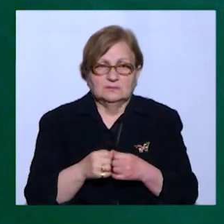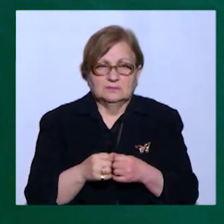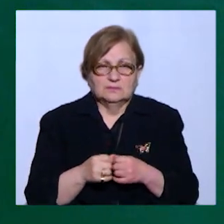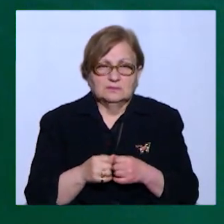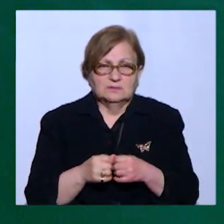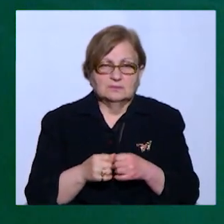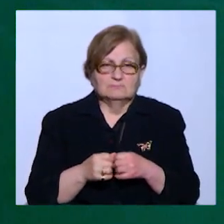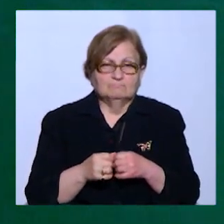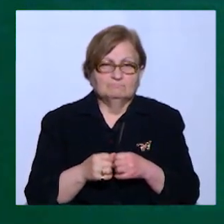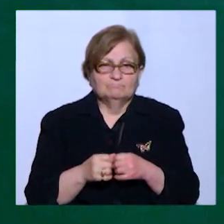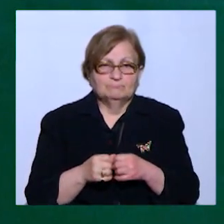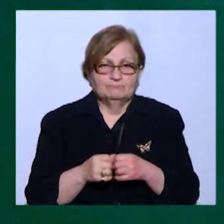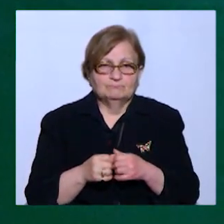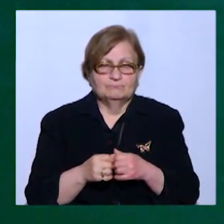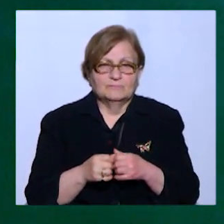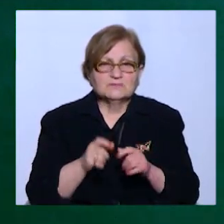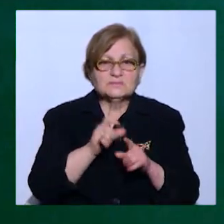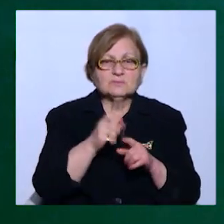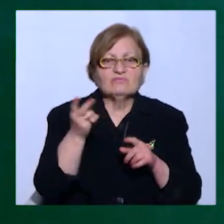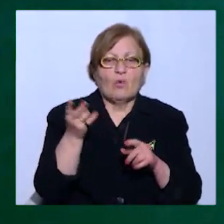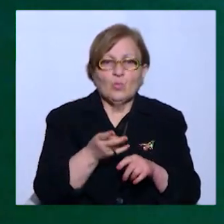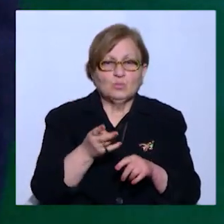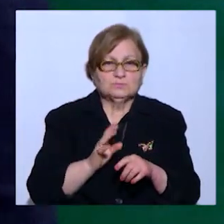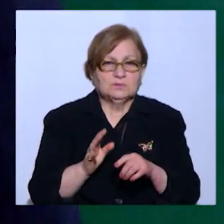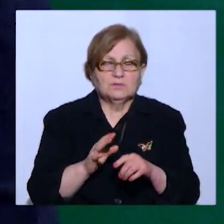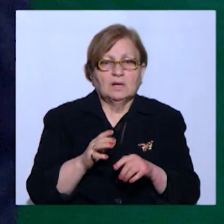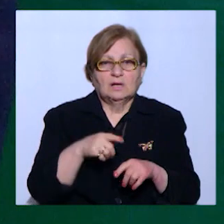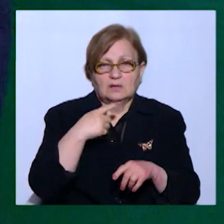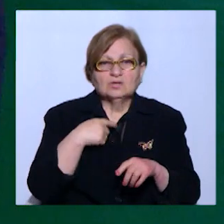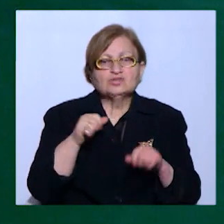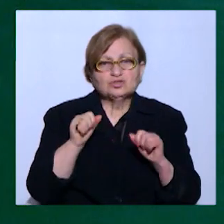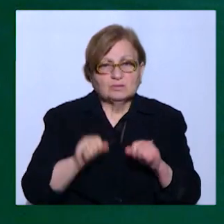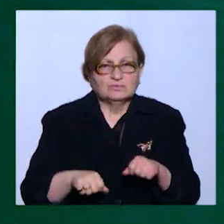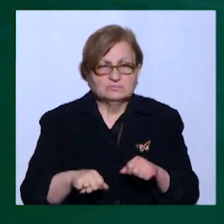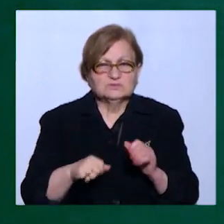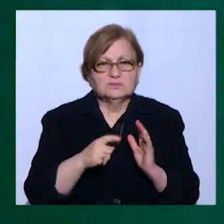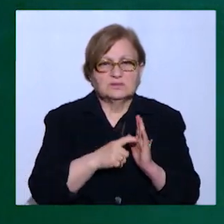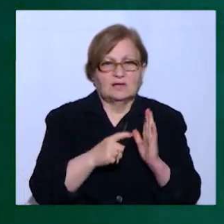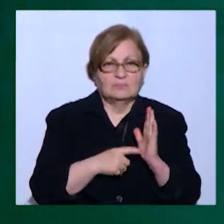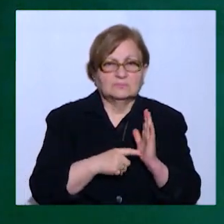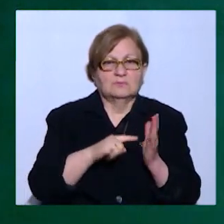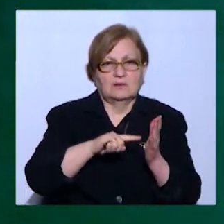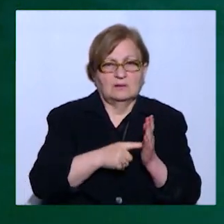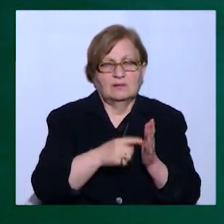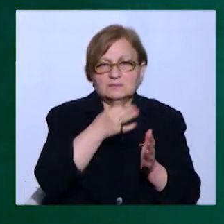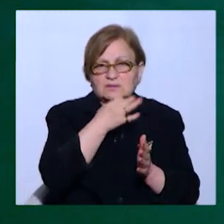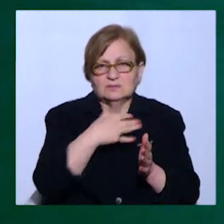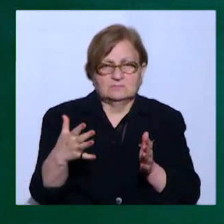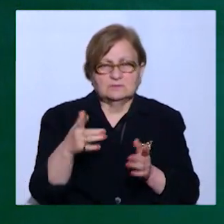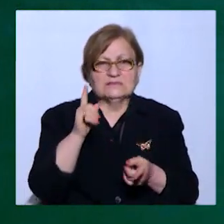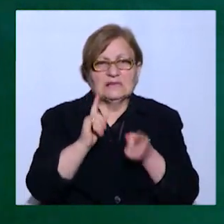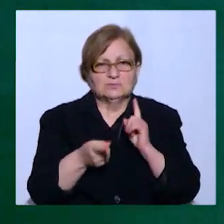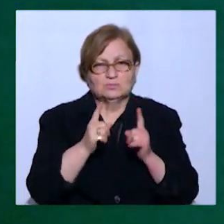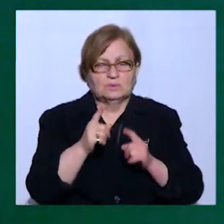ჩვენ ახარისხებას ვიცით, მაგრამ ჯერ ეს არ ჭირდება. მაგრამ შემიძლია გამამრავლო და გავყო ნებისმიერ ნატურალურ